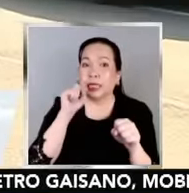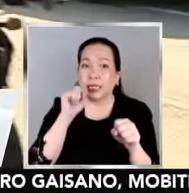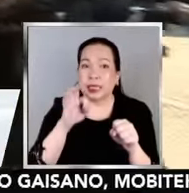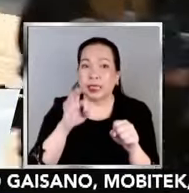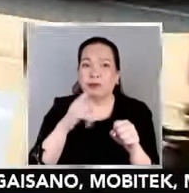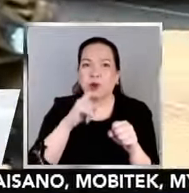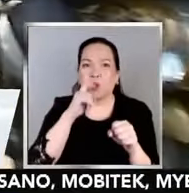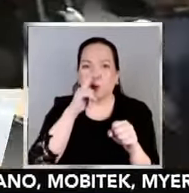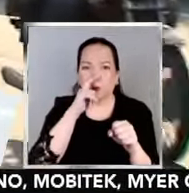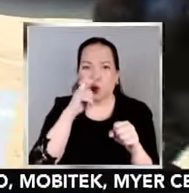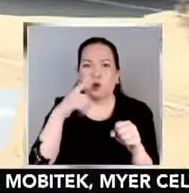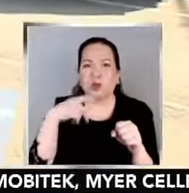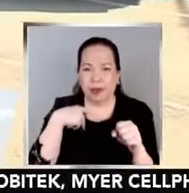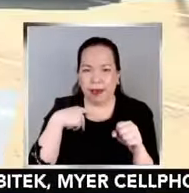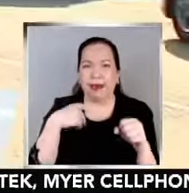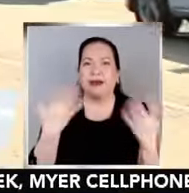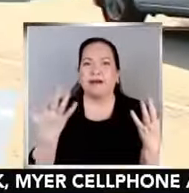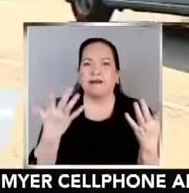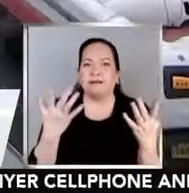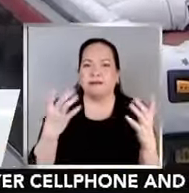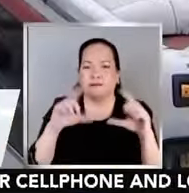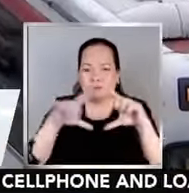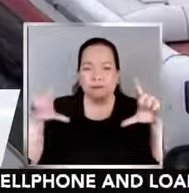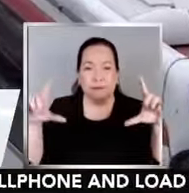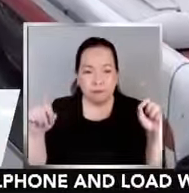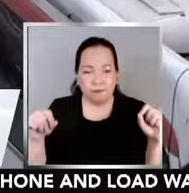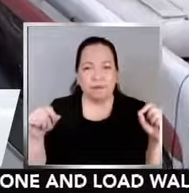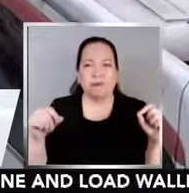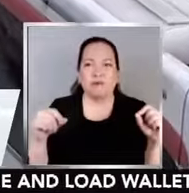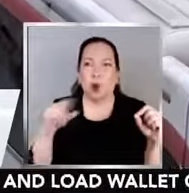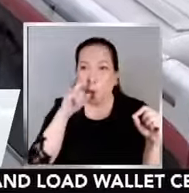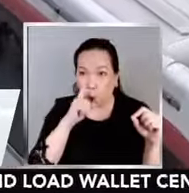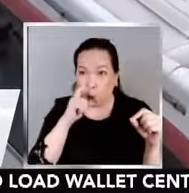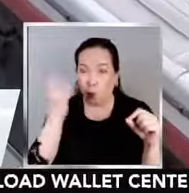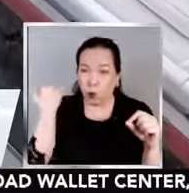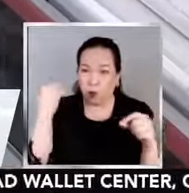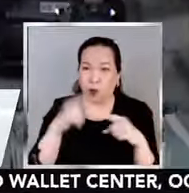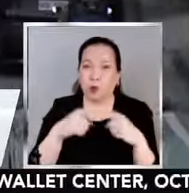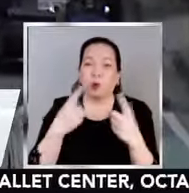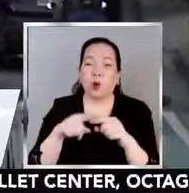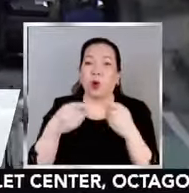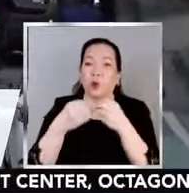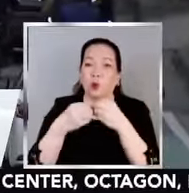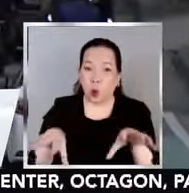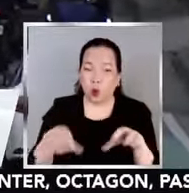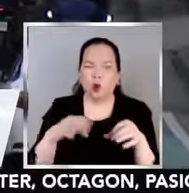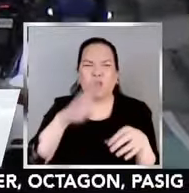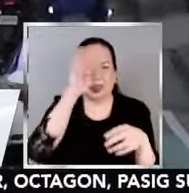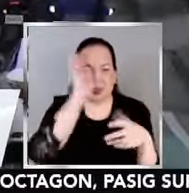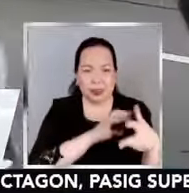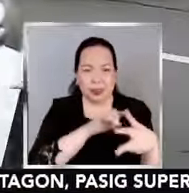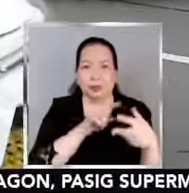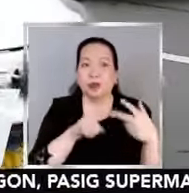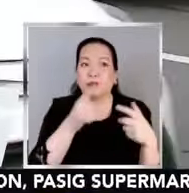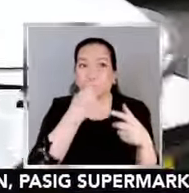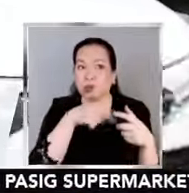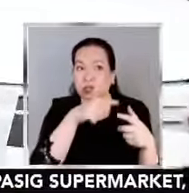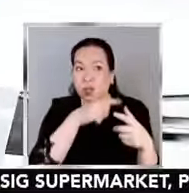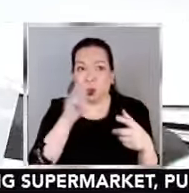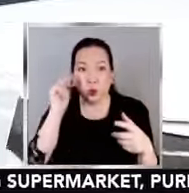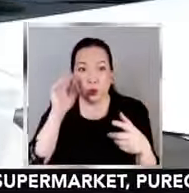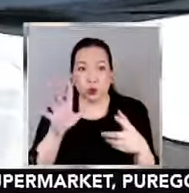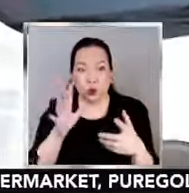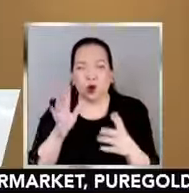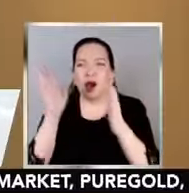plaka pero nawala, nasira o naluma na. Kailang humingi muna ng authorization sa LTO para makapag-print ng